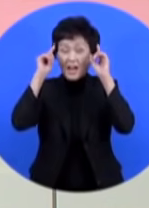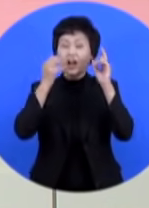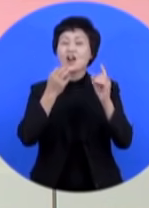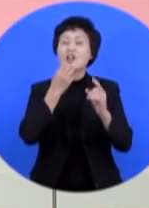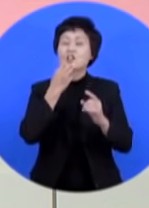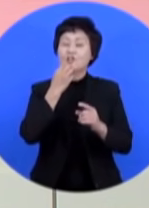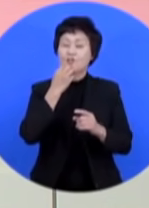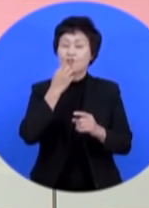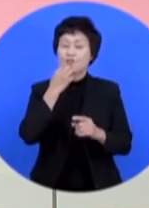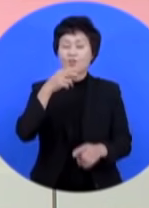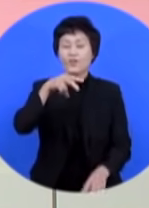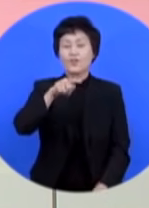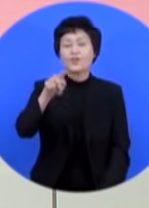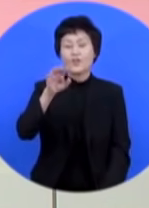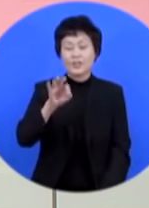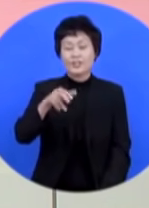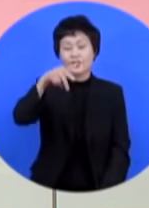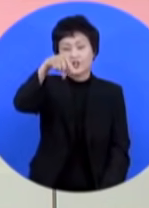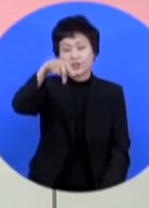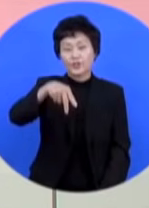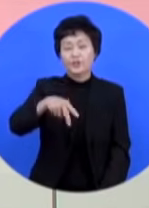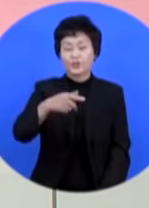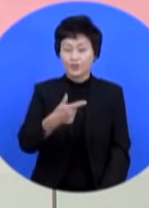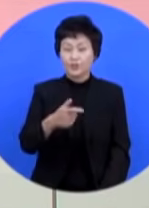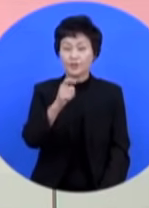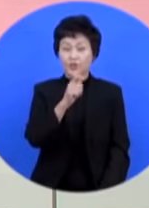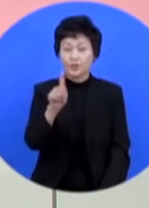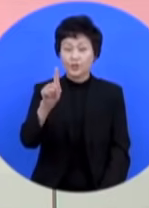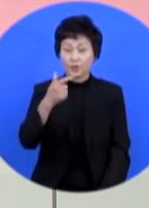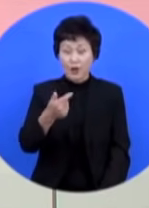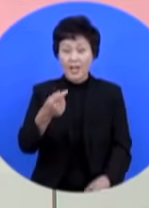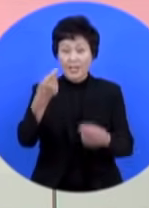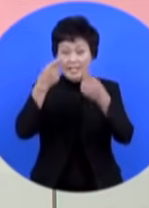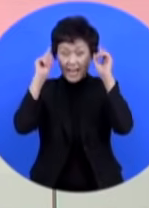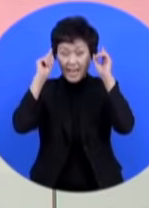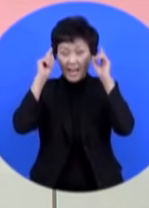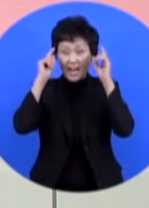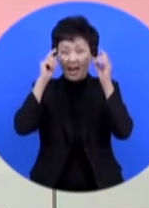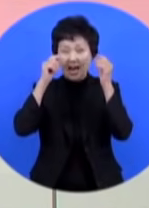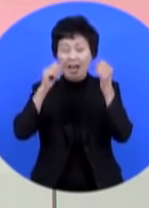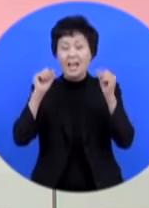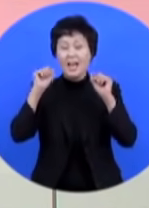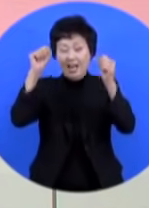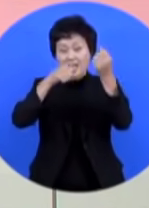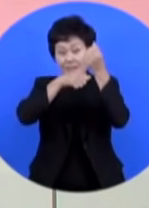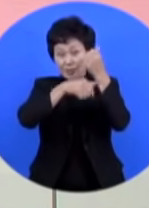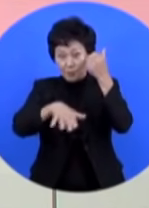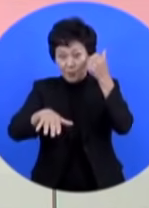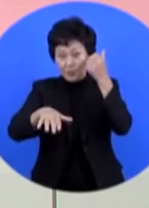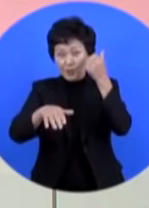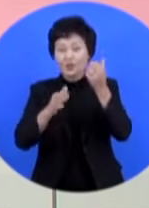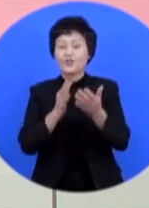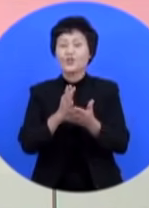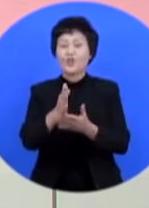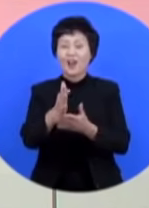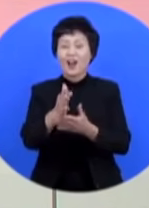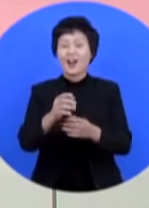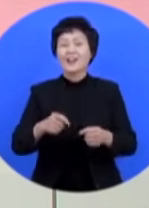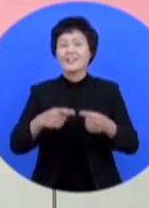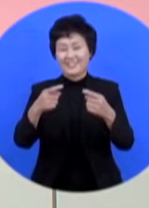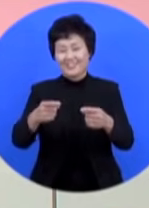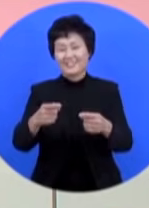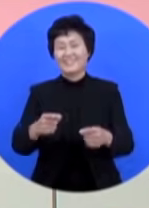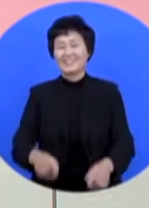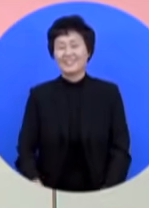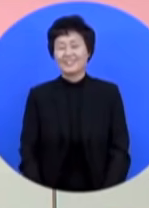서울의 성균관대학교 스포츠 과학부에 입학을 했습니다. 스포츠 과학부요? 예. 몸도 좋았겠어요. 맞는 예,